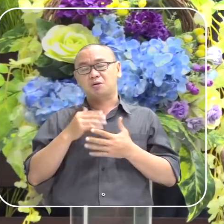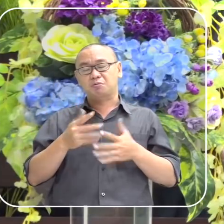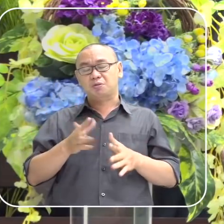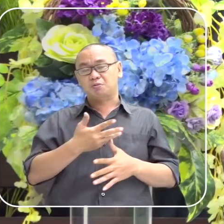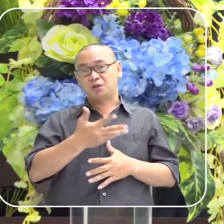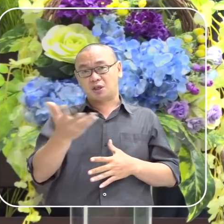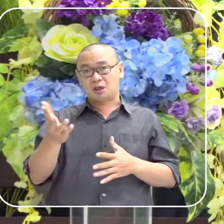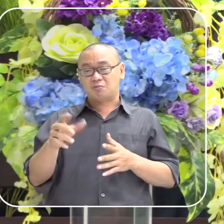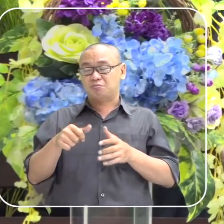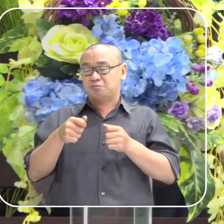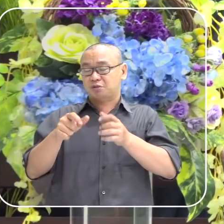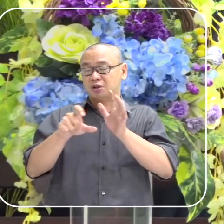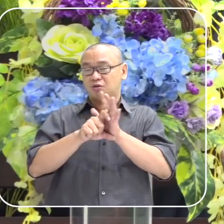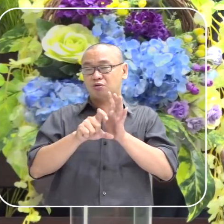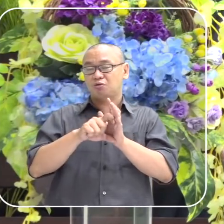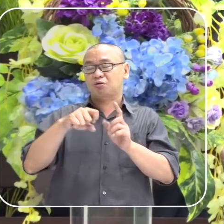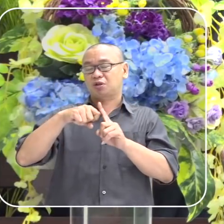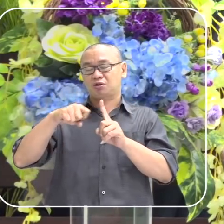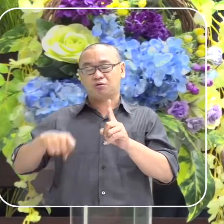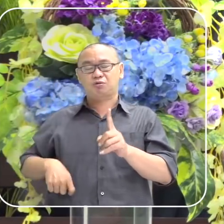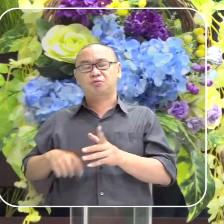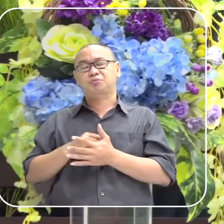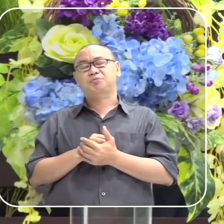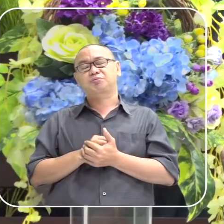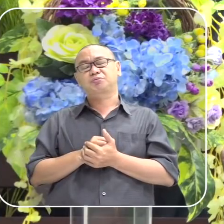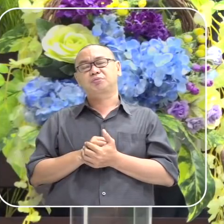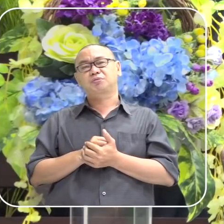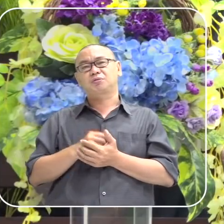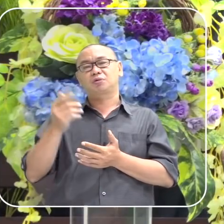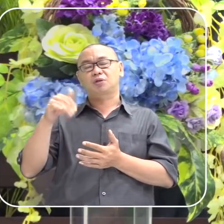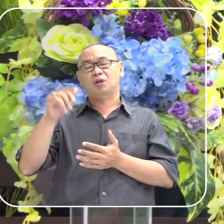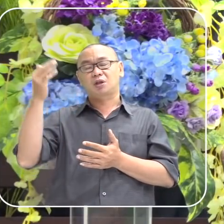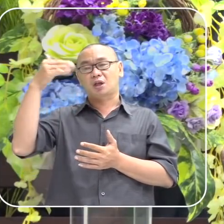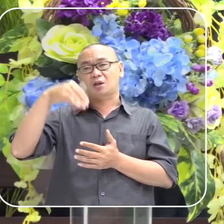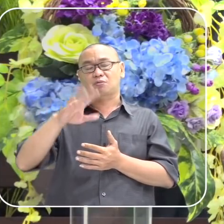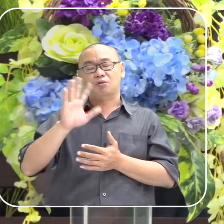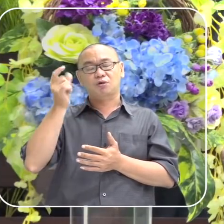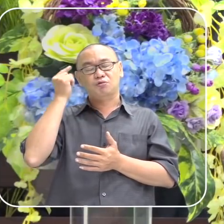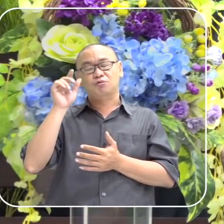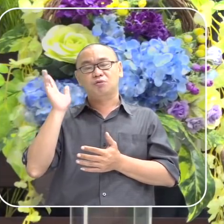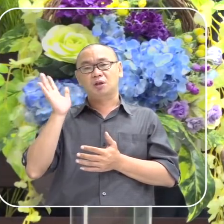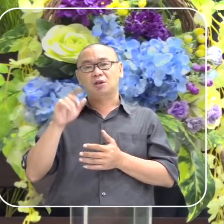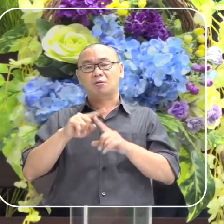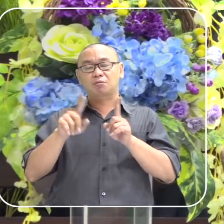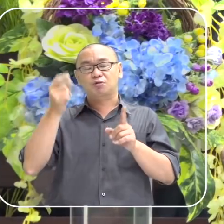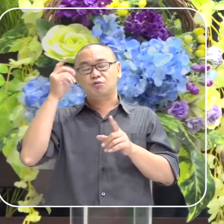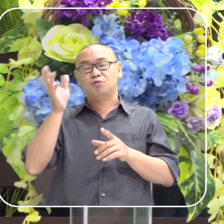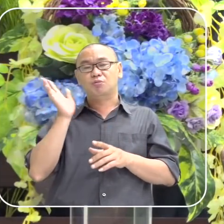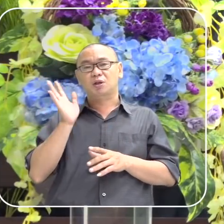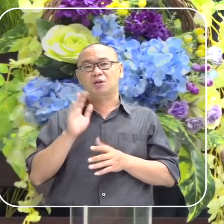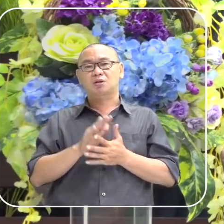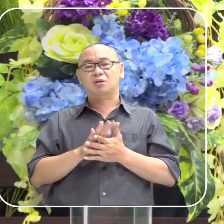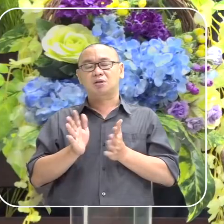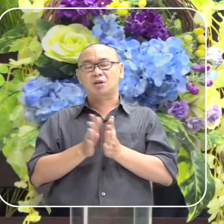Semoga mereka selalu meneladani Kristus, yang datang bukan untuk dilayani, tetapi untuk